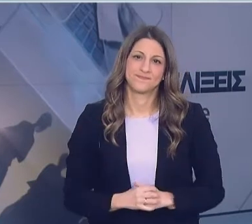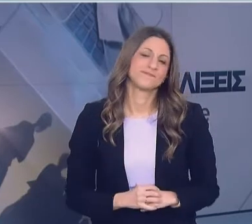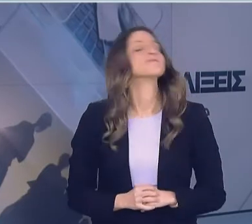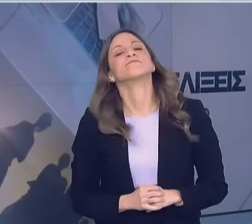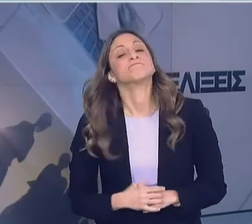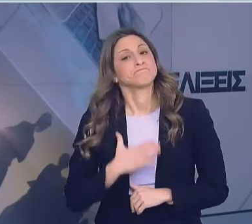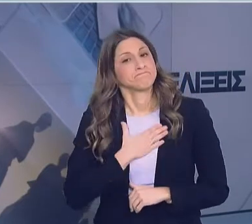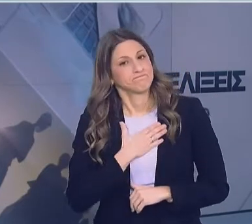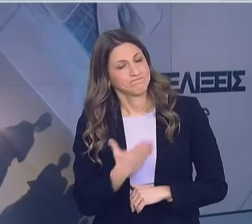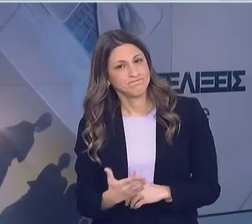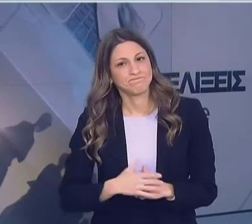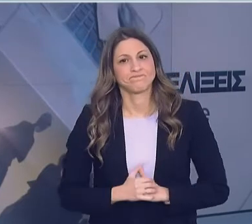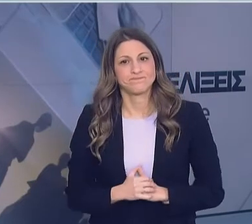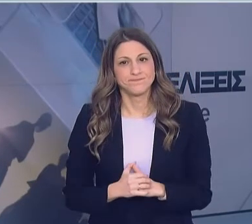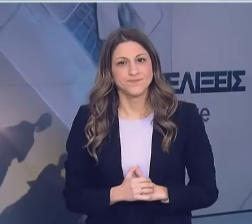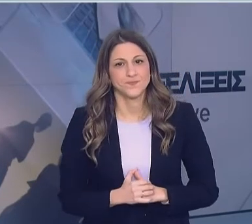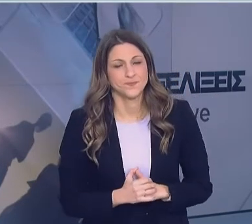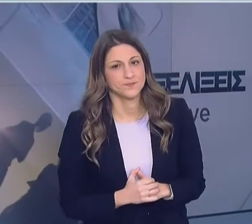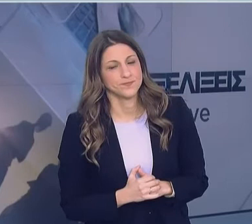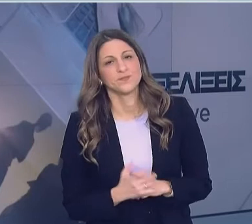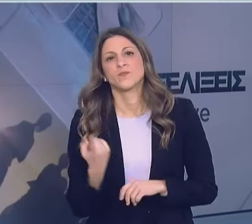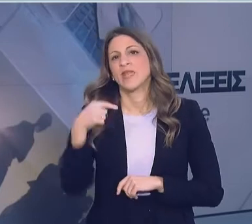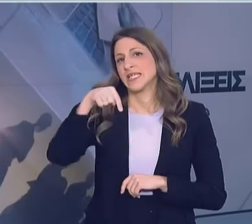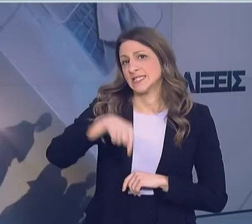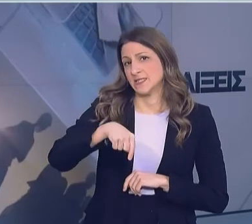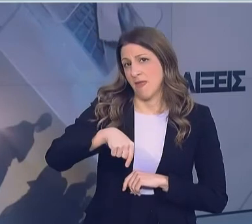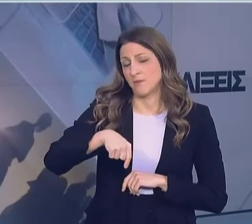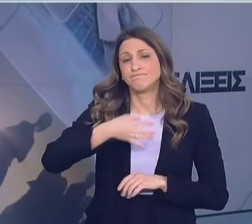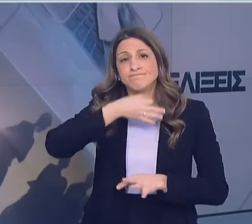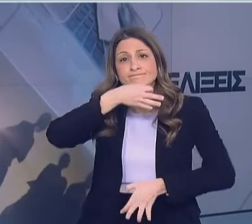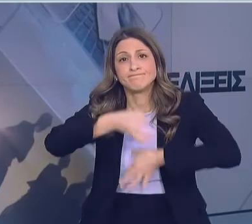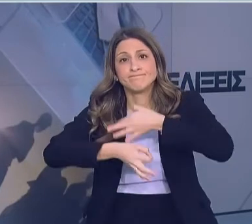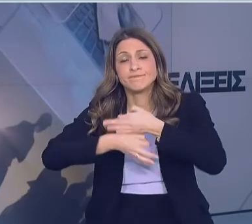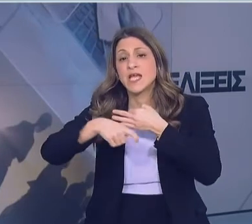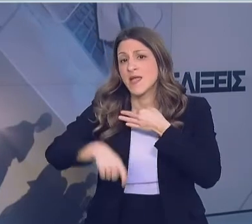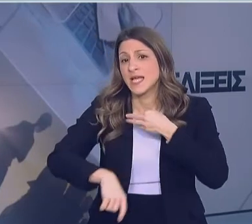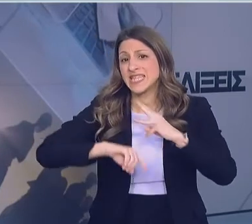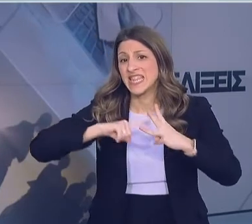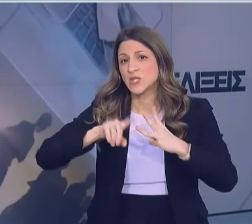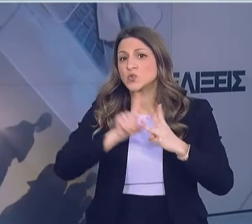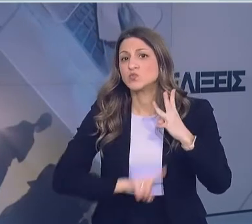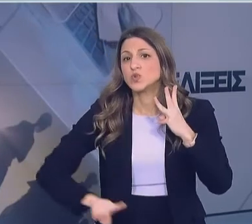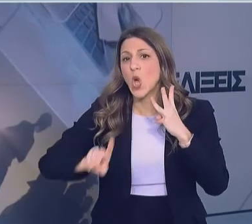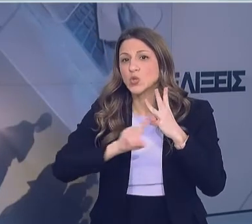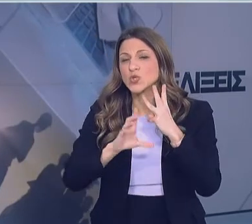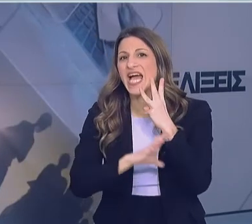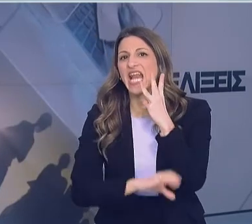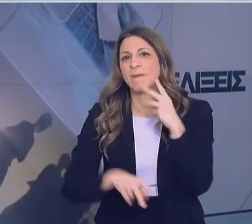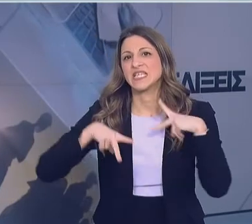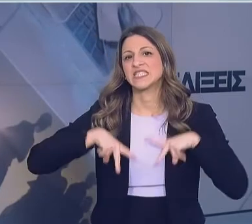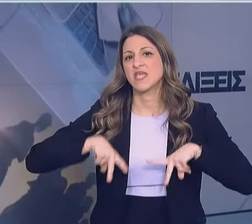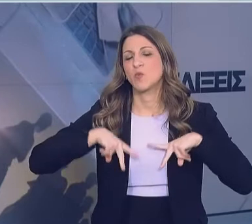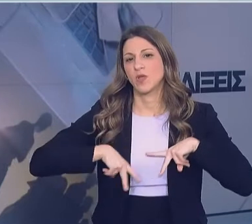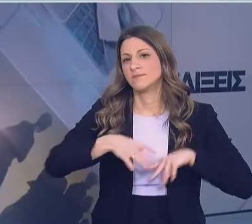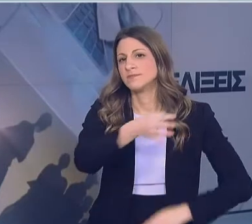Ευχαριστούμε, κύριε Υπουργέ. Στη σημερινή ενημέρωση βρίσκεται ο Γενικός Γραμματέας Υπηρεσιών Υγείας του Υπουργείου Γιάννης Κοτσιόπουλος, ο οποίος θα